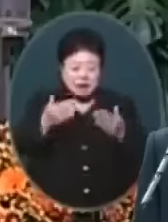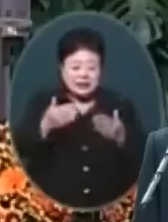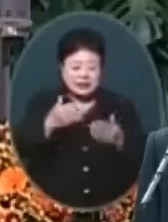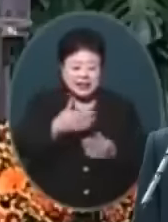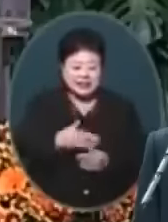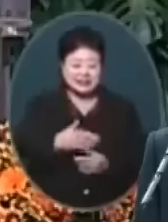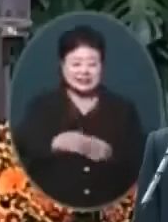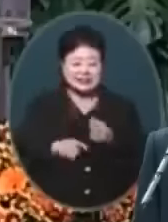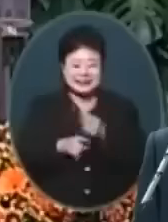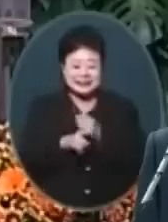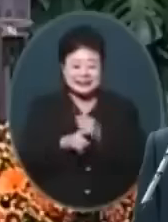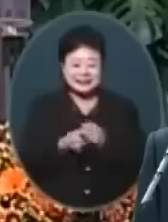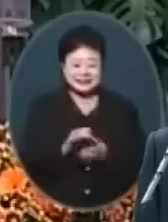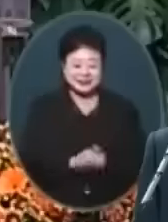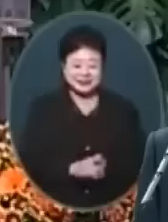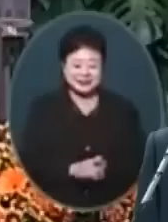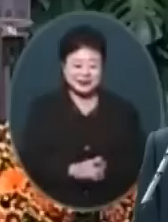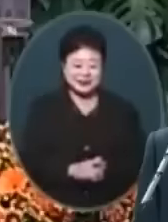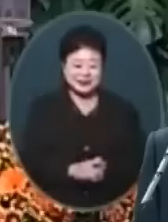것을 뜻합니다.